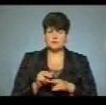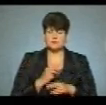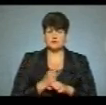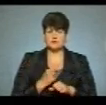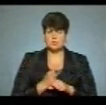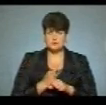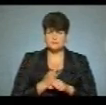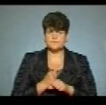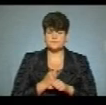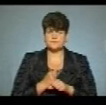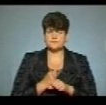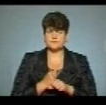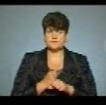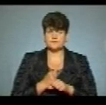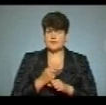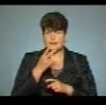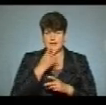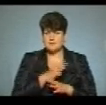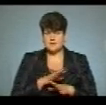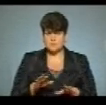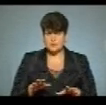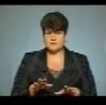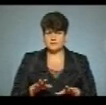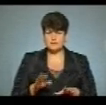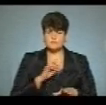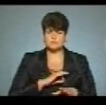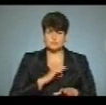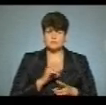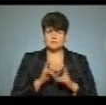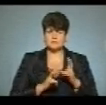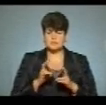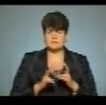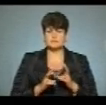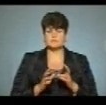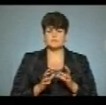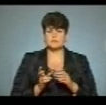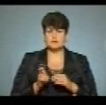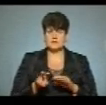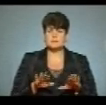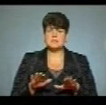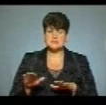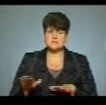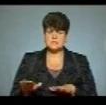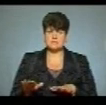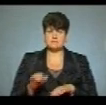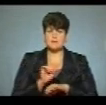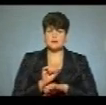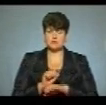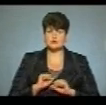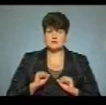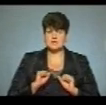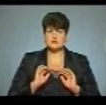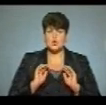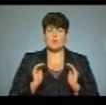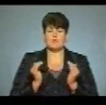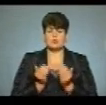капітального характеру не передбачено, то експлуатуючі підприємства виходять на місце, балкони стараються огородити.